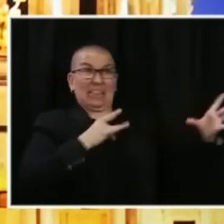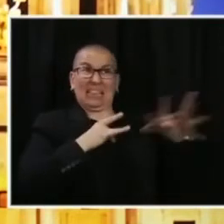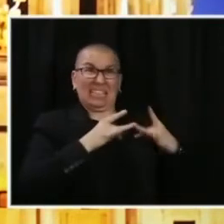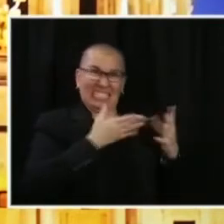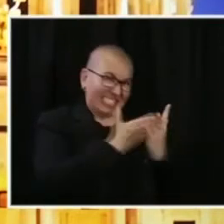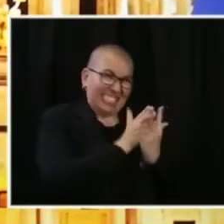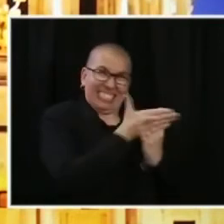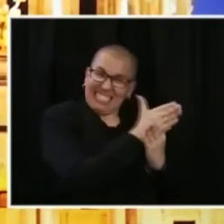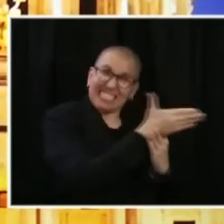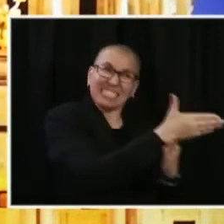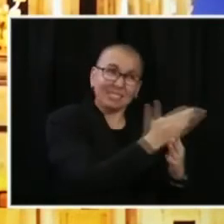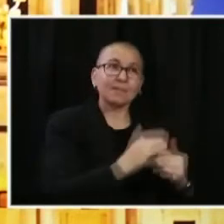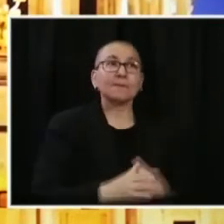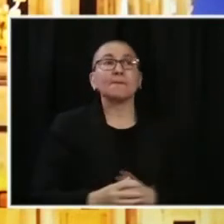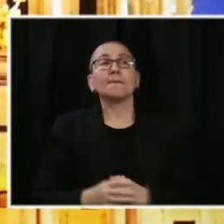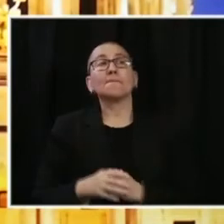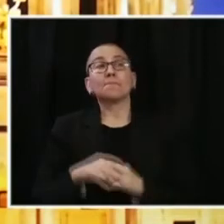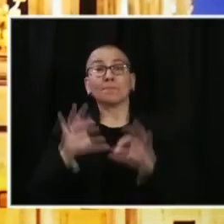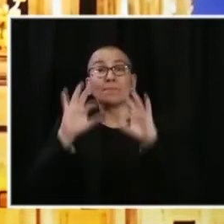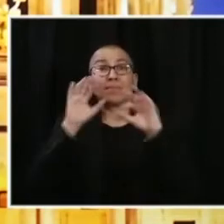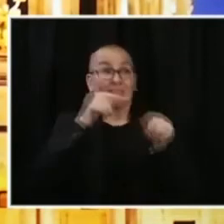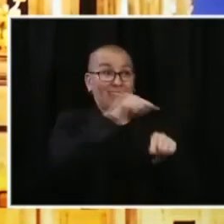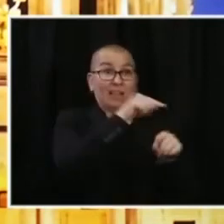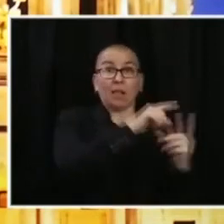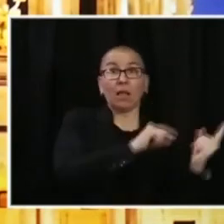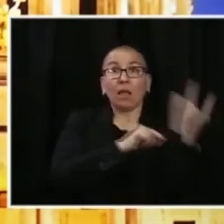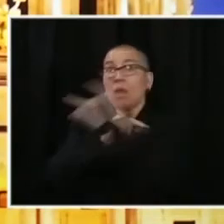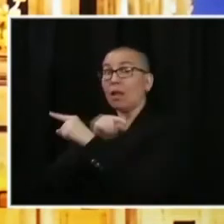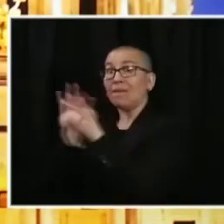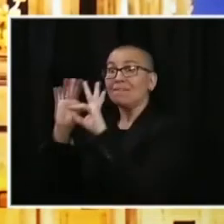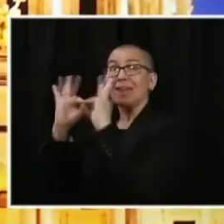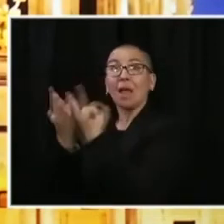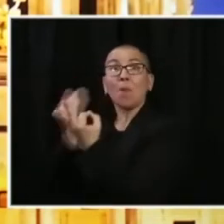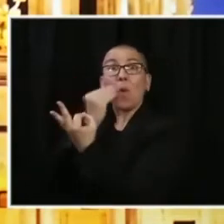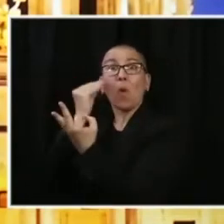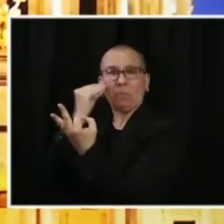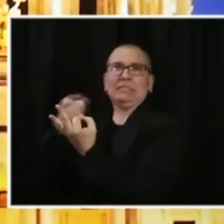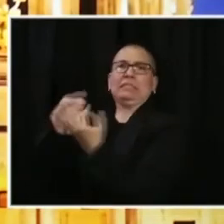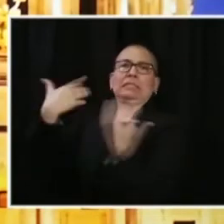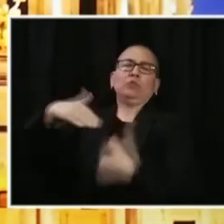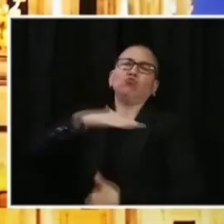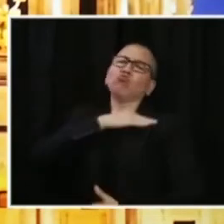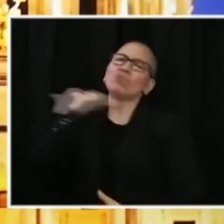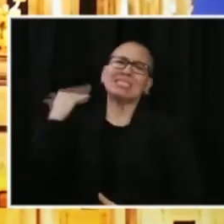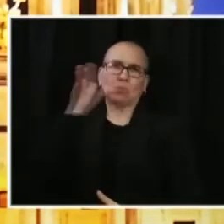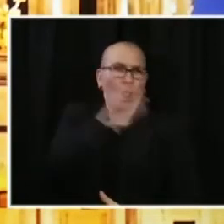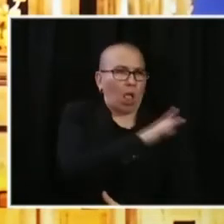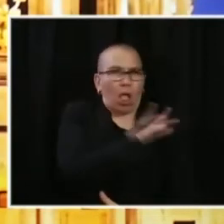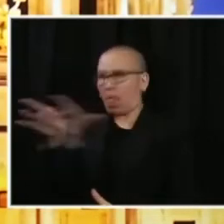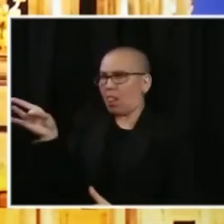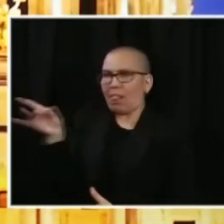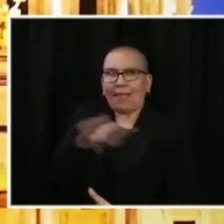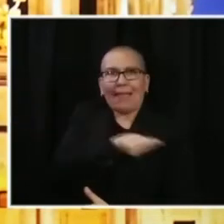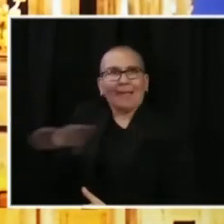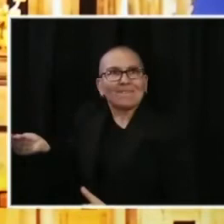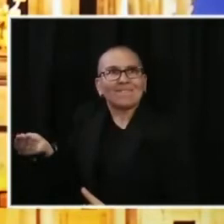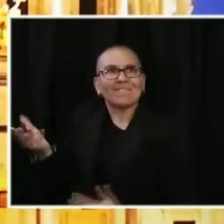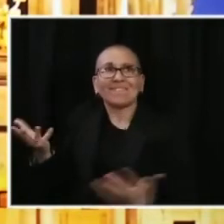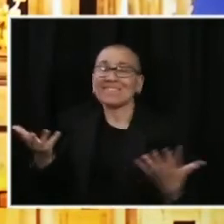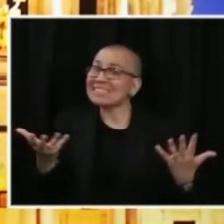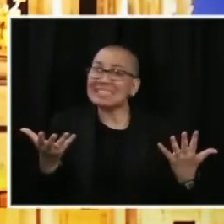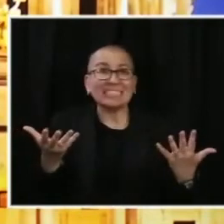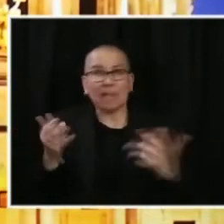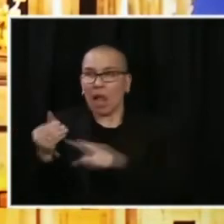nên nhớ họ mình sẽ tạt rồi à cho nên hậu lực thế là chính nên cho nên đó thế là chính nên giờ cho hay là dùng cái